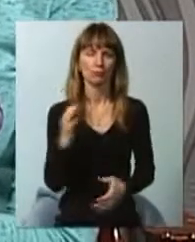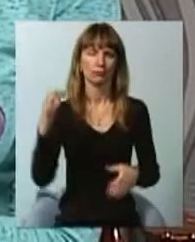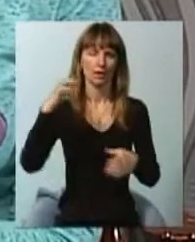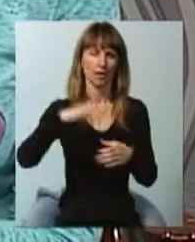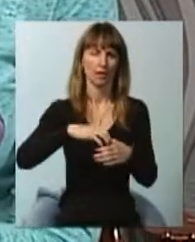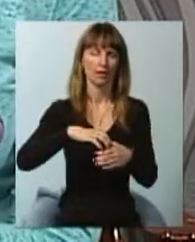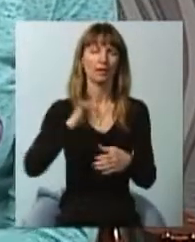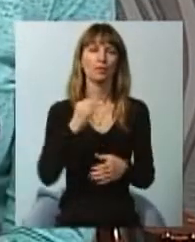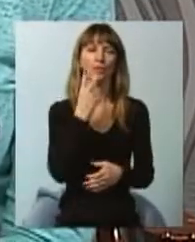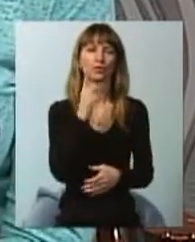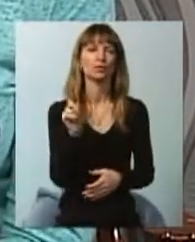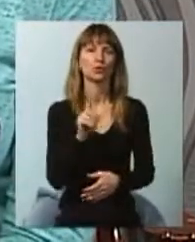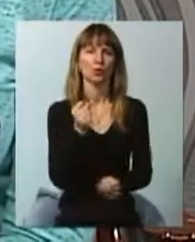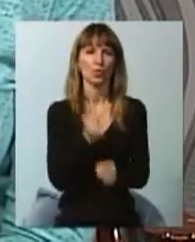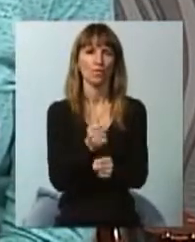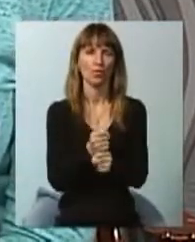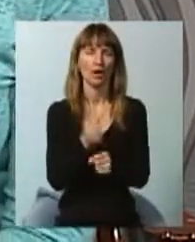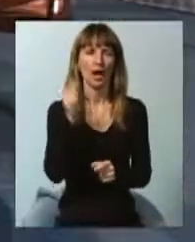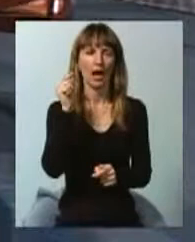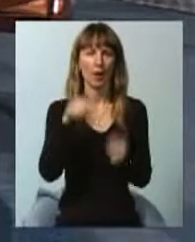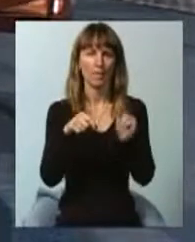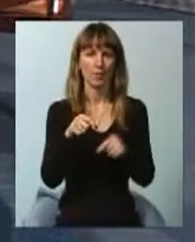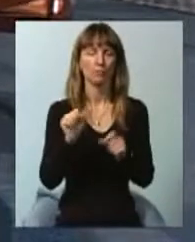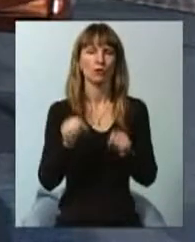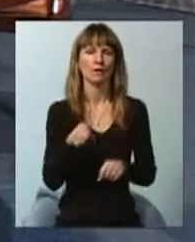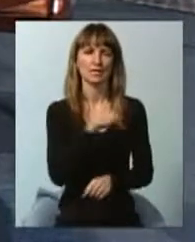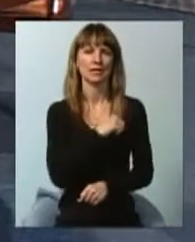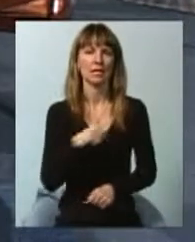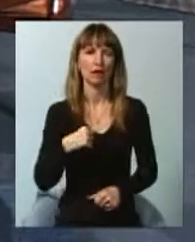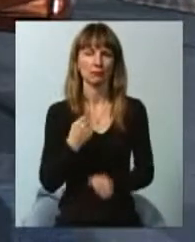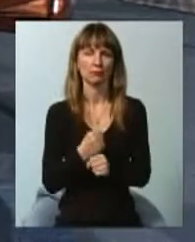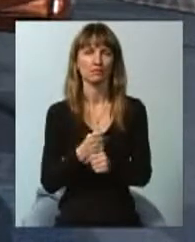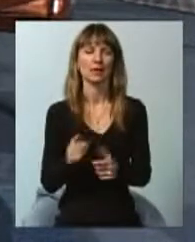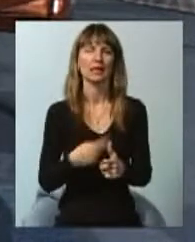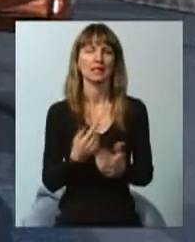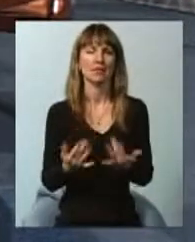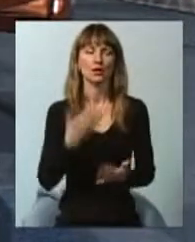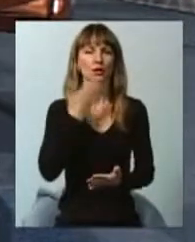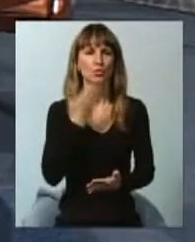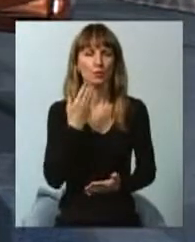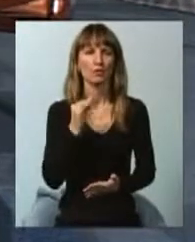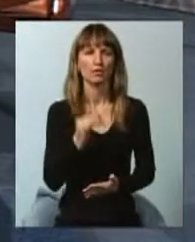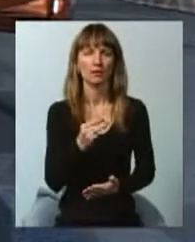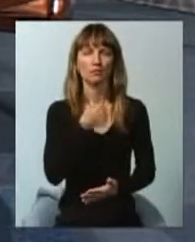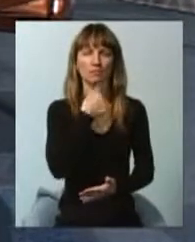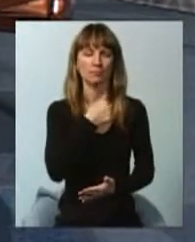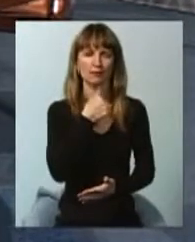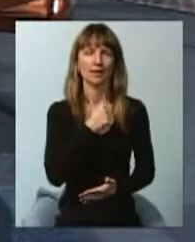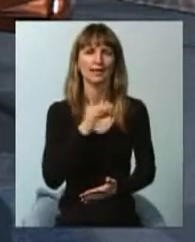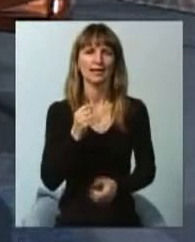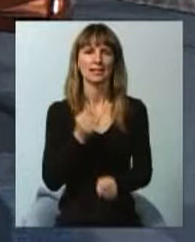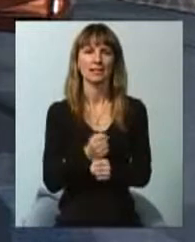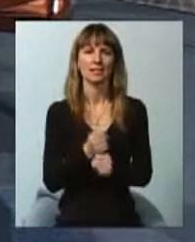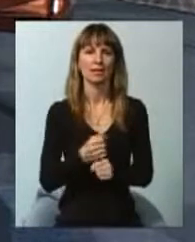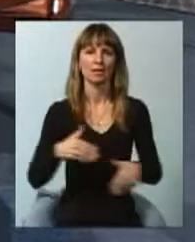каструлю кришкою і подивіться, що утворюються краплинки. Можливо, ви навіть самі утворите або зварите суп і якраз і поекспериментуєте, і